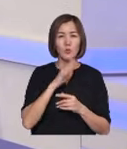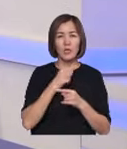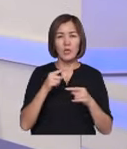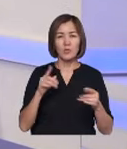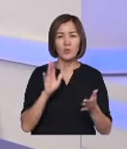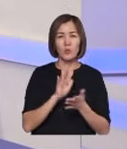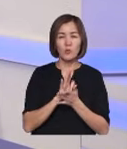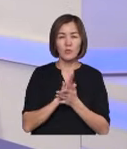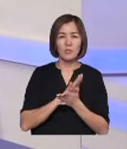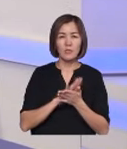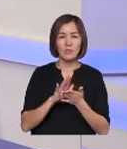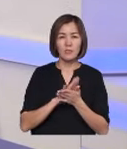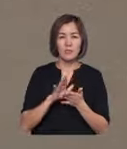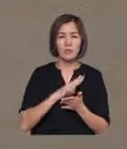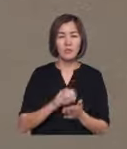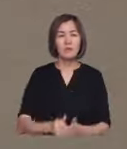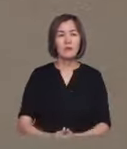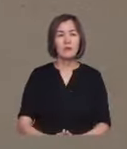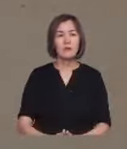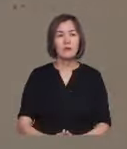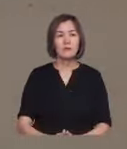қоқыстан тазартты.